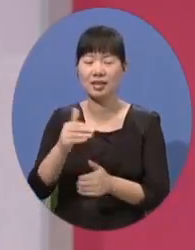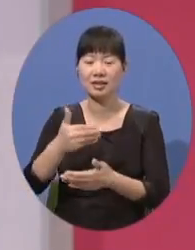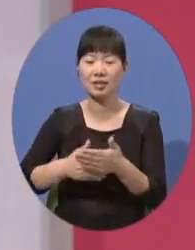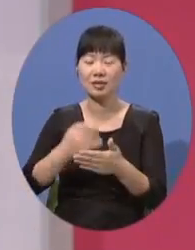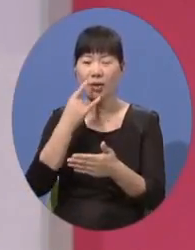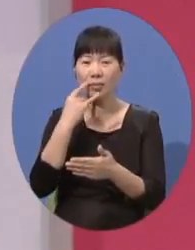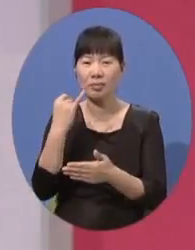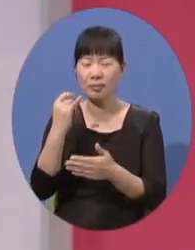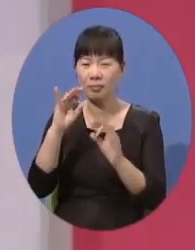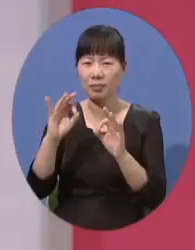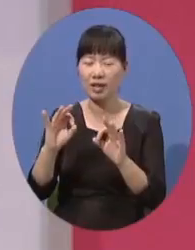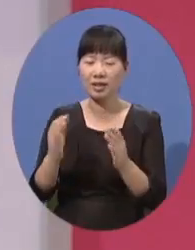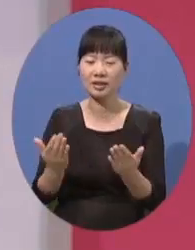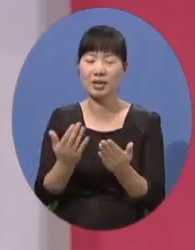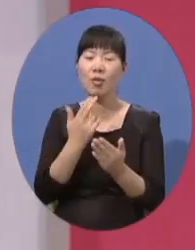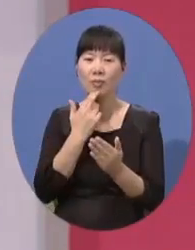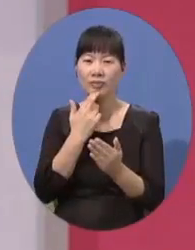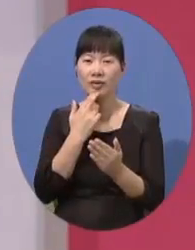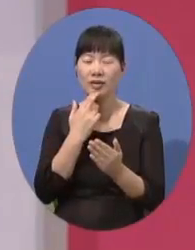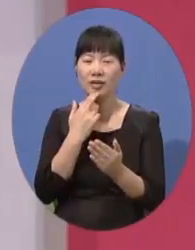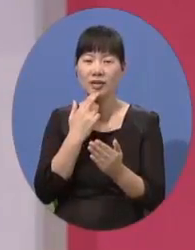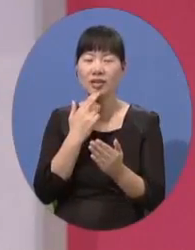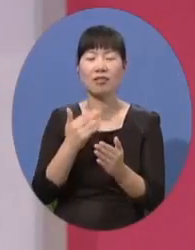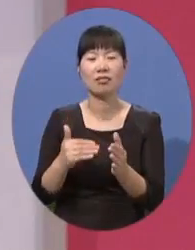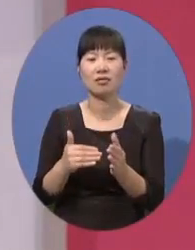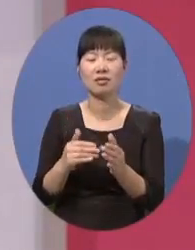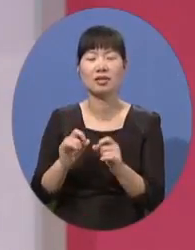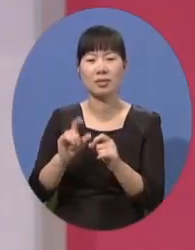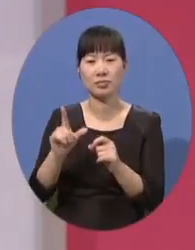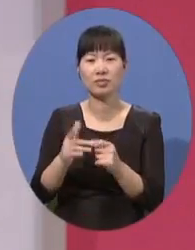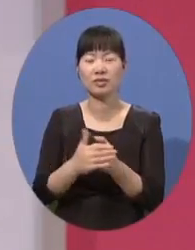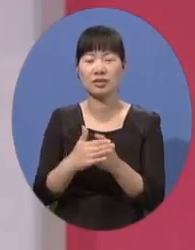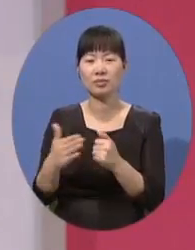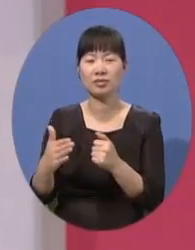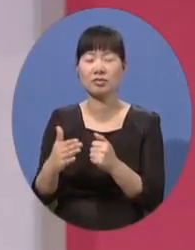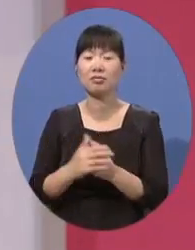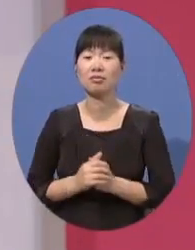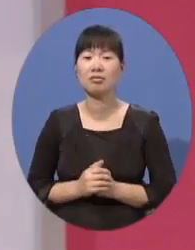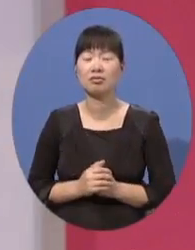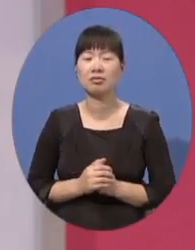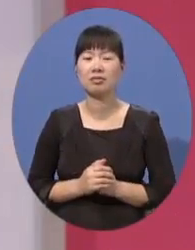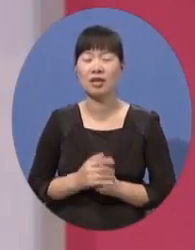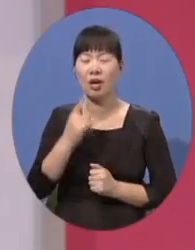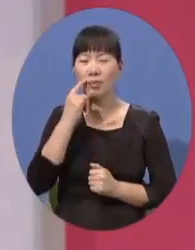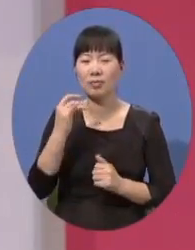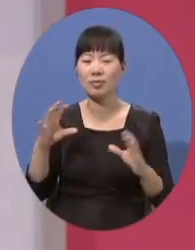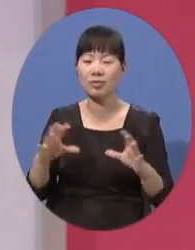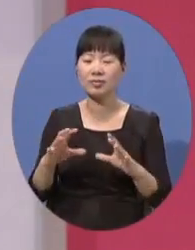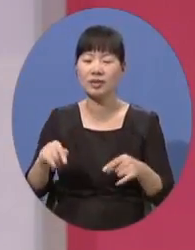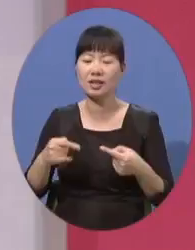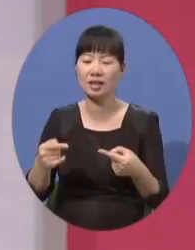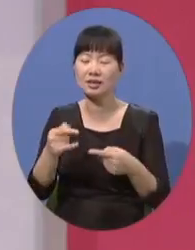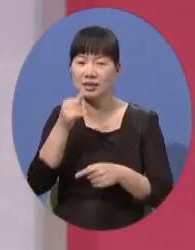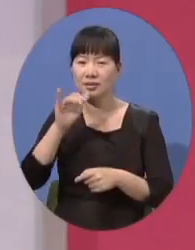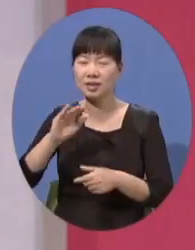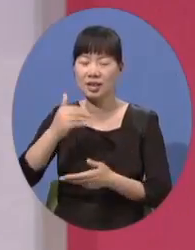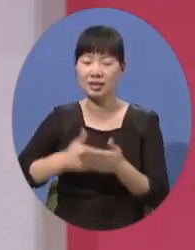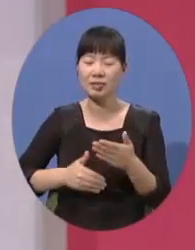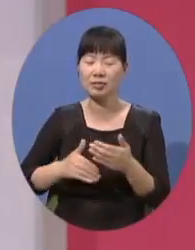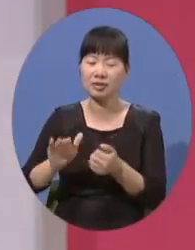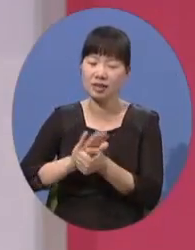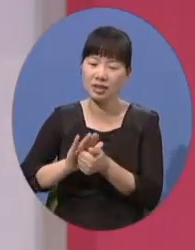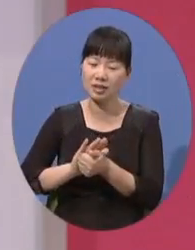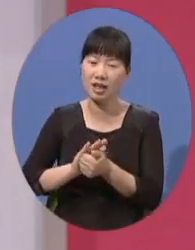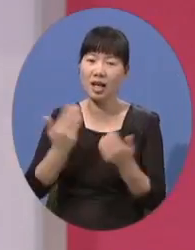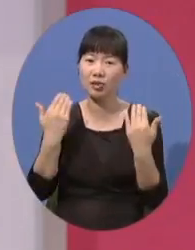나머지 엄마들은 일을 안 하는 엄마들이 이제 대부분이에요. 그럴 경우는 엄마 모임엔 가지만 나머지